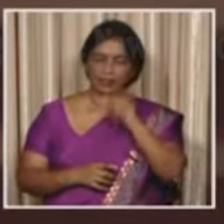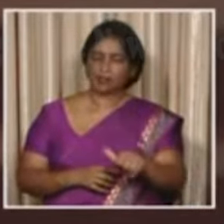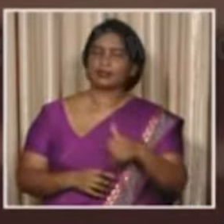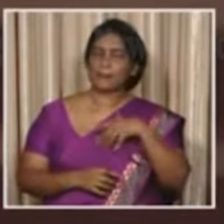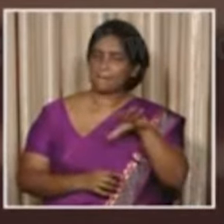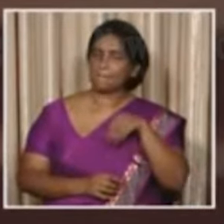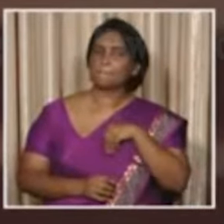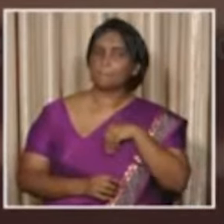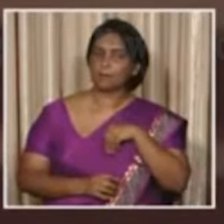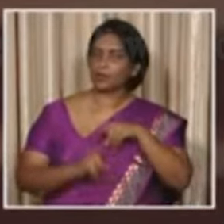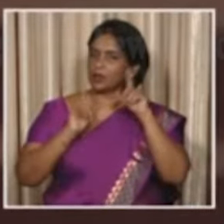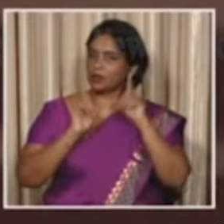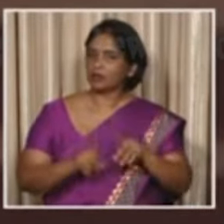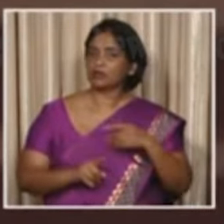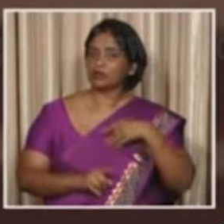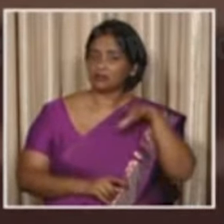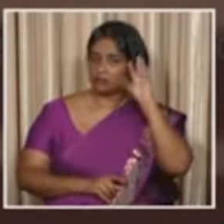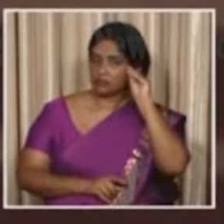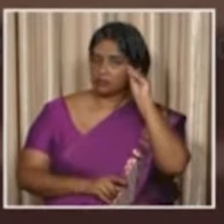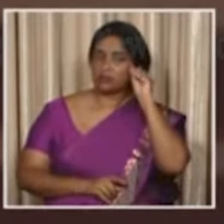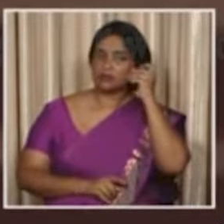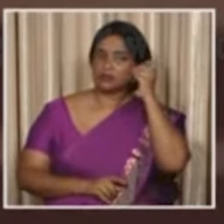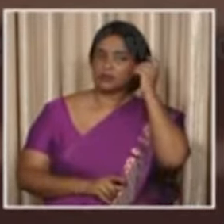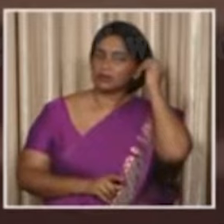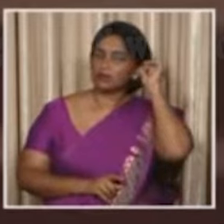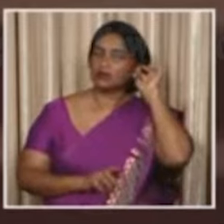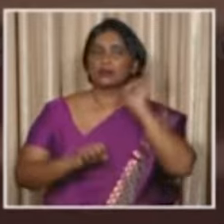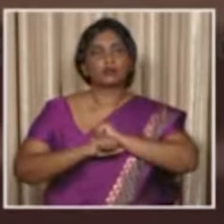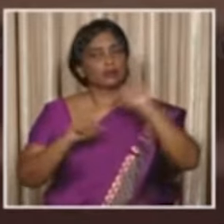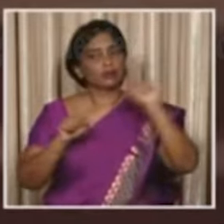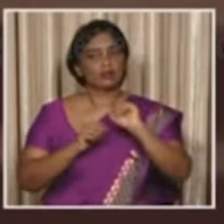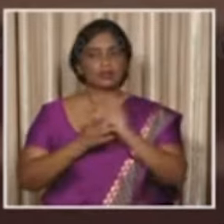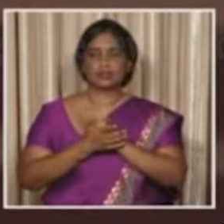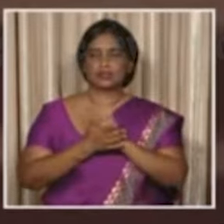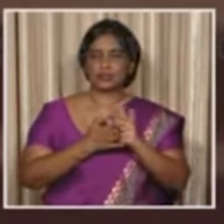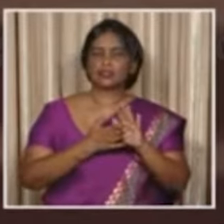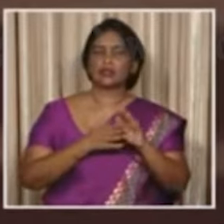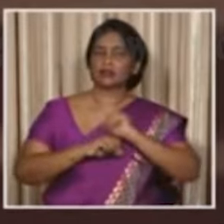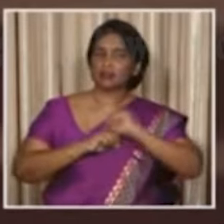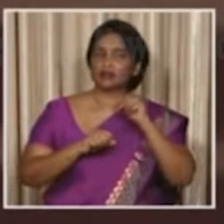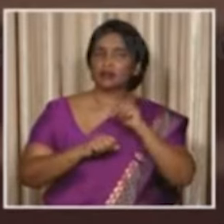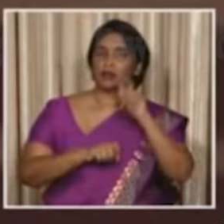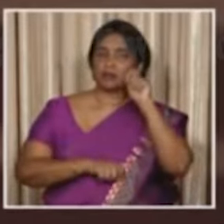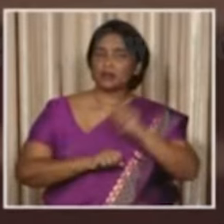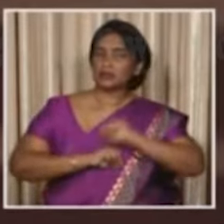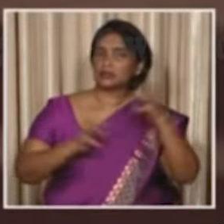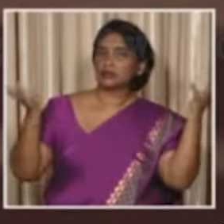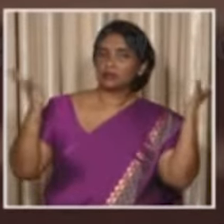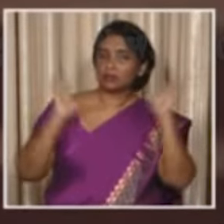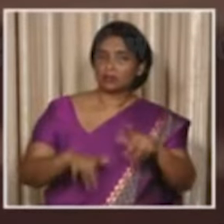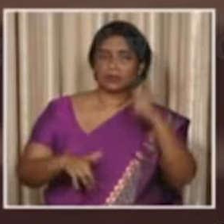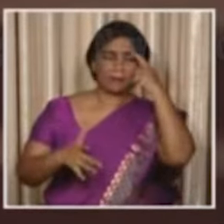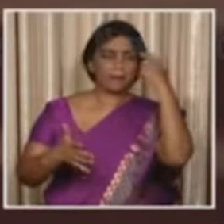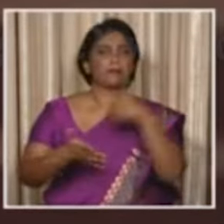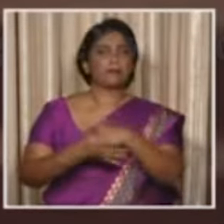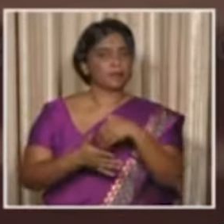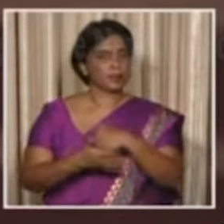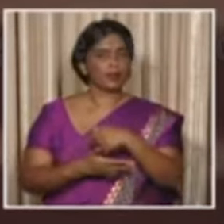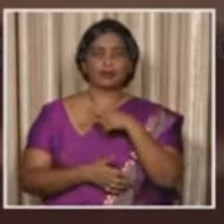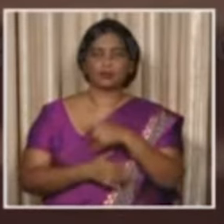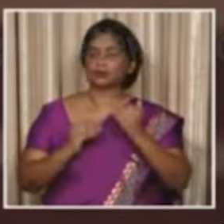එකගයි. ඒවාගේම මතකතියාගන්න අරගලය වෙලා විදි සාමකාමී අරගලකාරෝ මිනිස්සු පාර්ත පැස්සේ පීඩනයට. හැබැයි